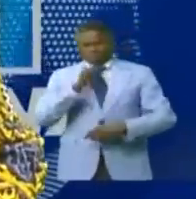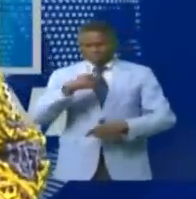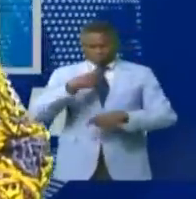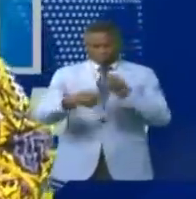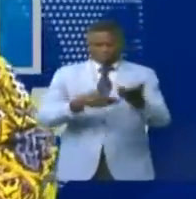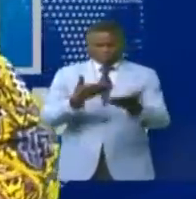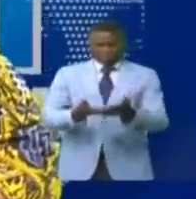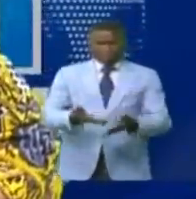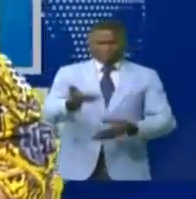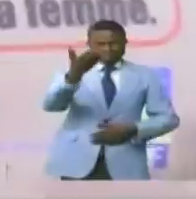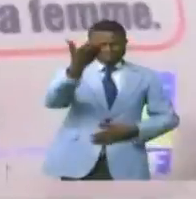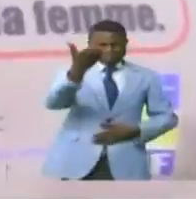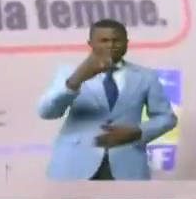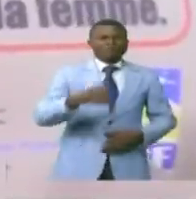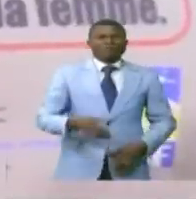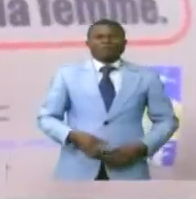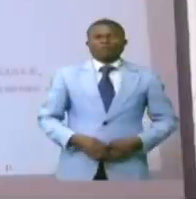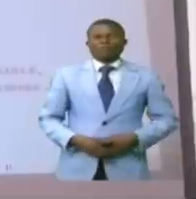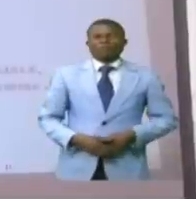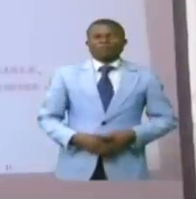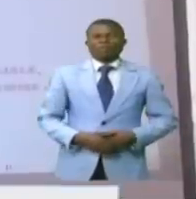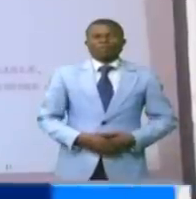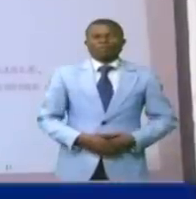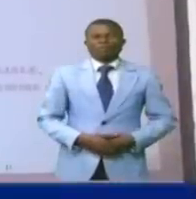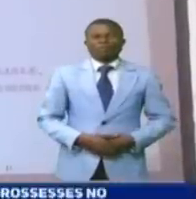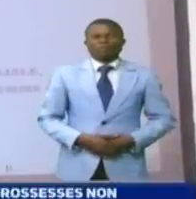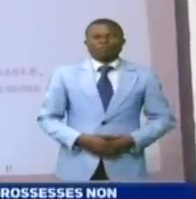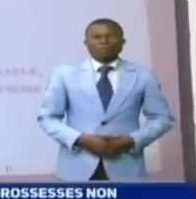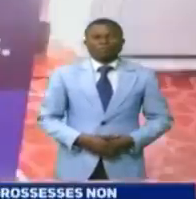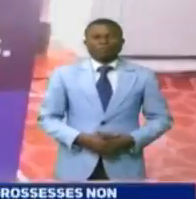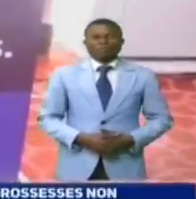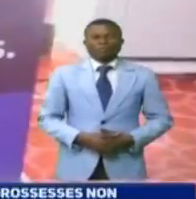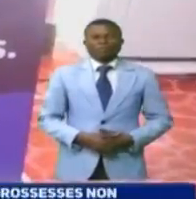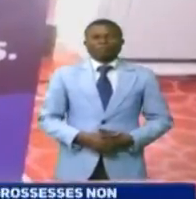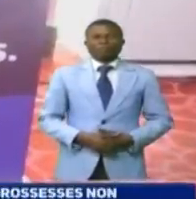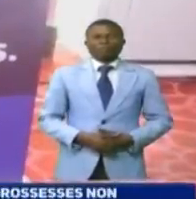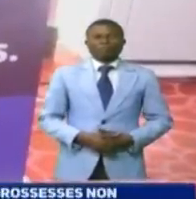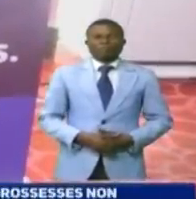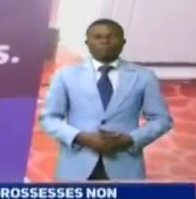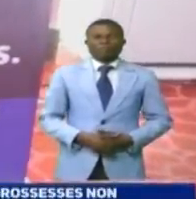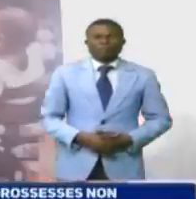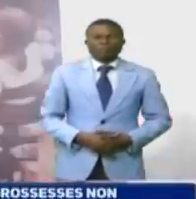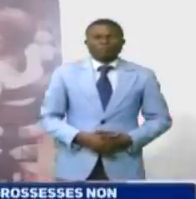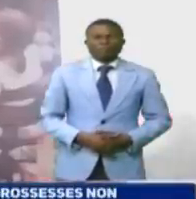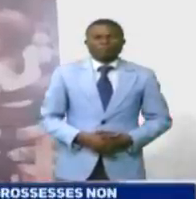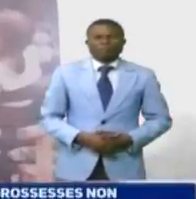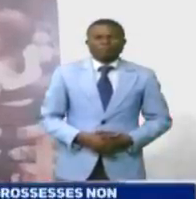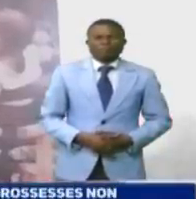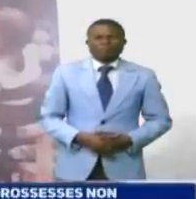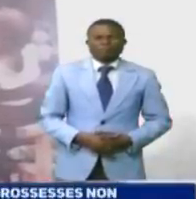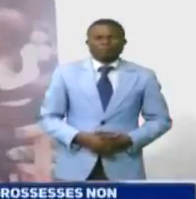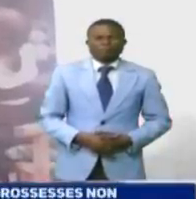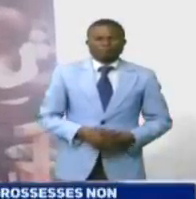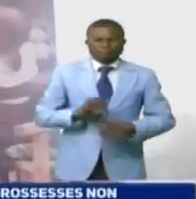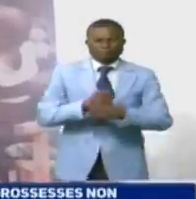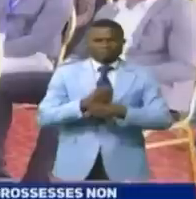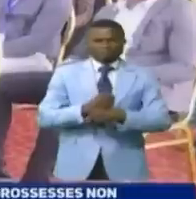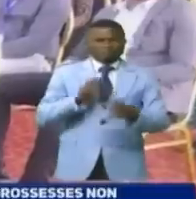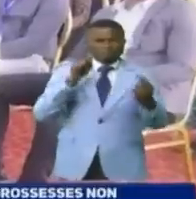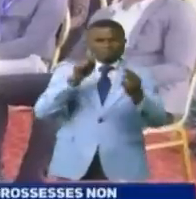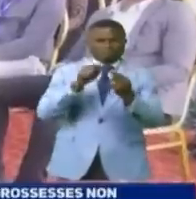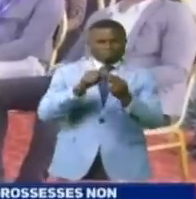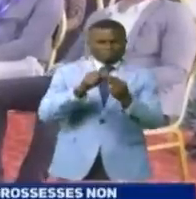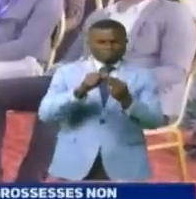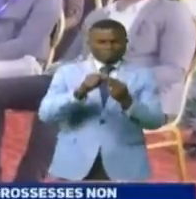Chantal Okoloba, reportage. La magnificence de la maternité gratuite ne doit en rien constituer un motif, sous